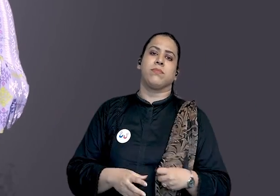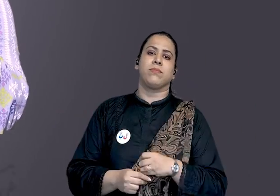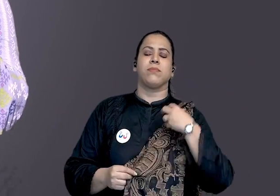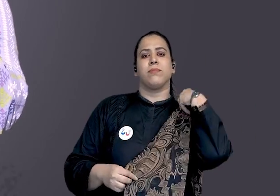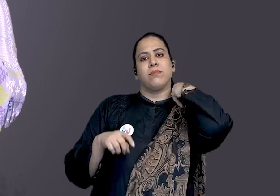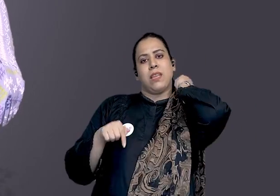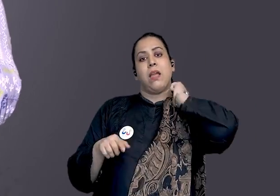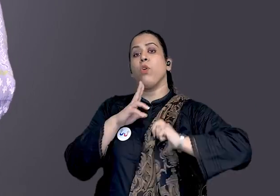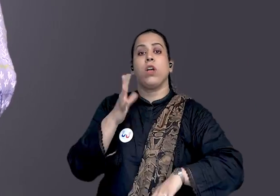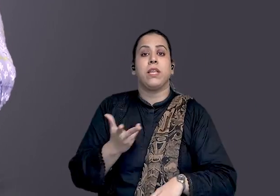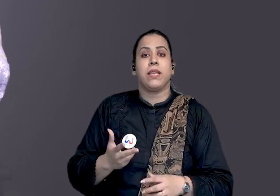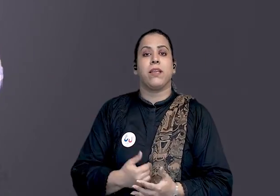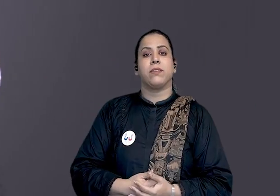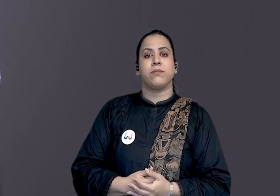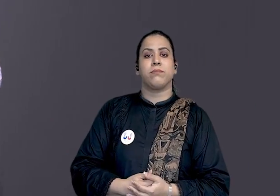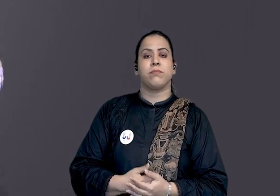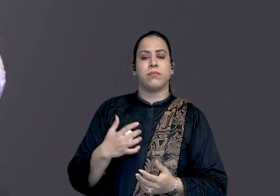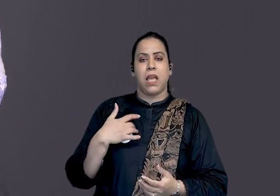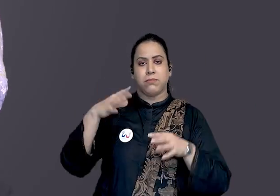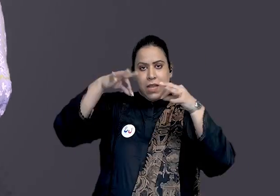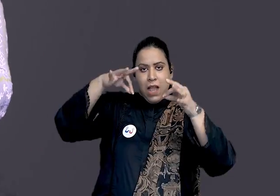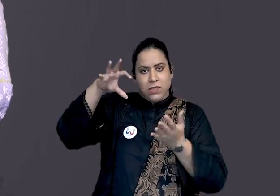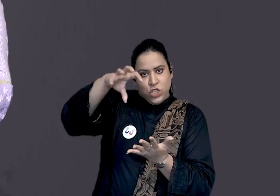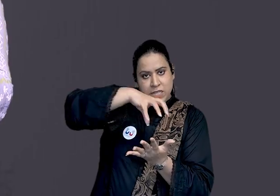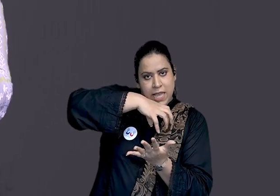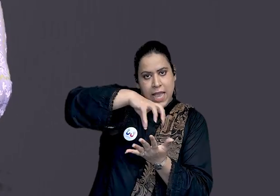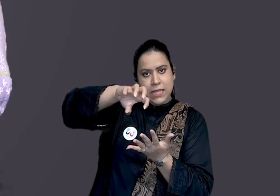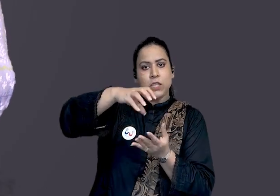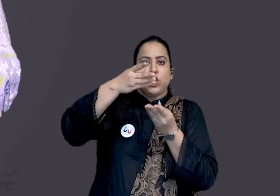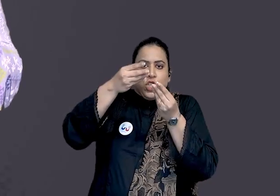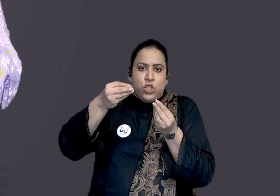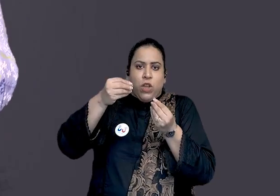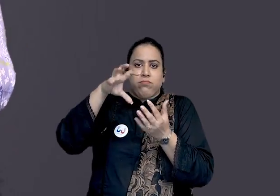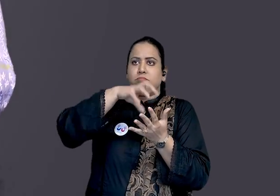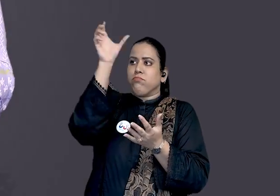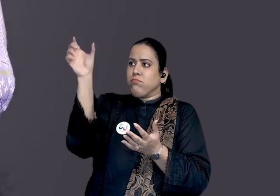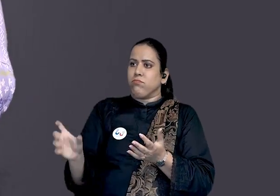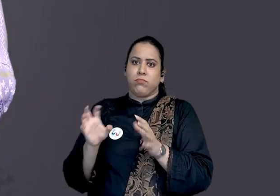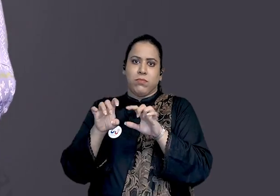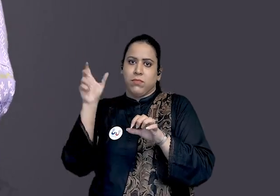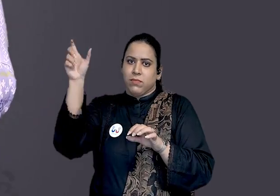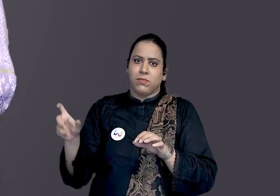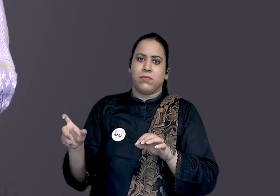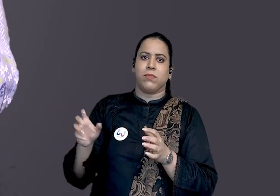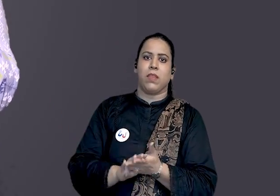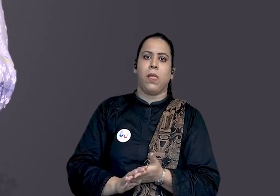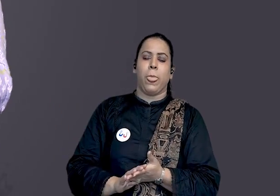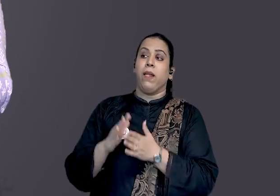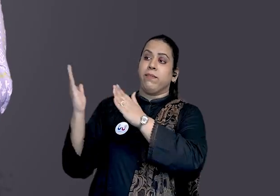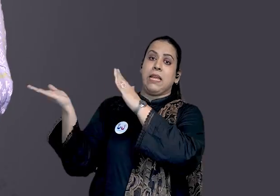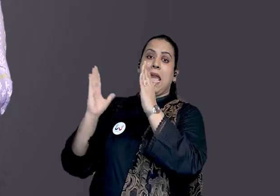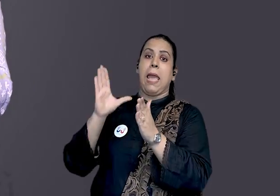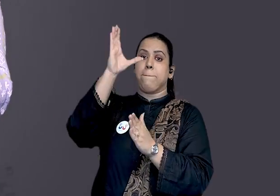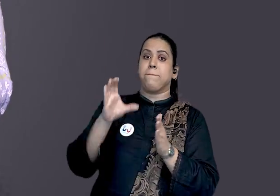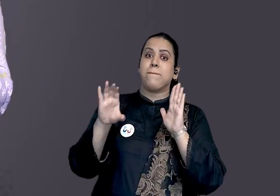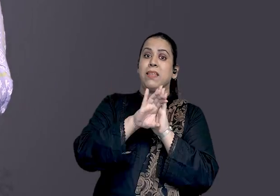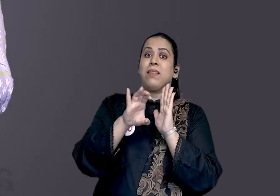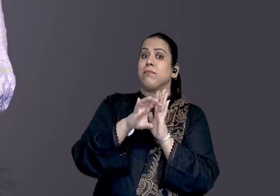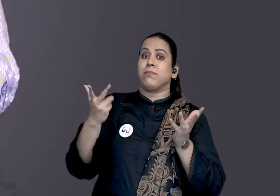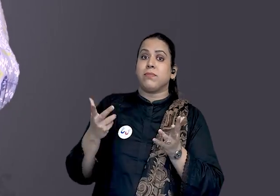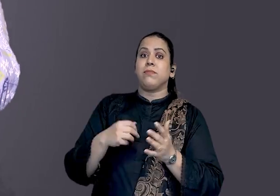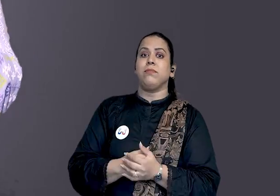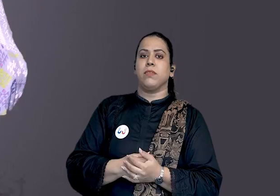اس کی سافٹ کاپی بن جاتی ہے، اور اس کے بعد ایک اس کا ایبسٹریکٹ ہے، اس ایبسٹریکٹ سے پہلے کی ورڈز ہوتے ہیں، تو آپ کی ورڈز جب ٹائپ کریں